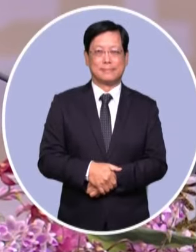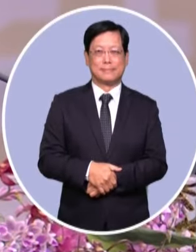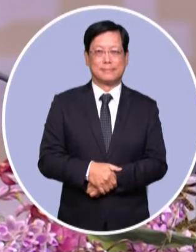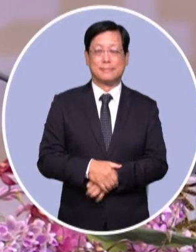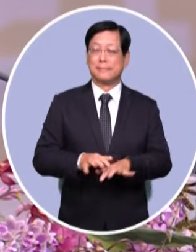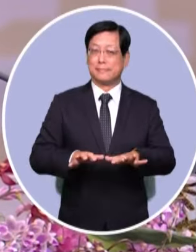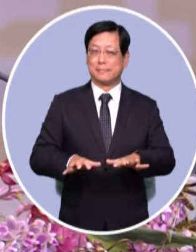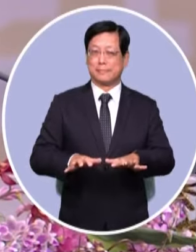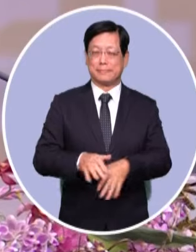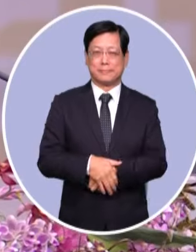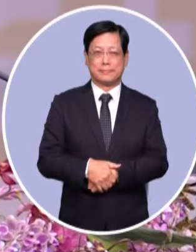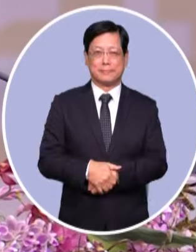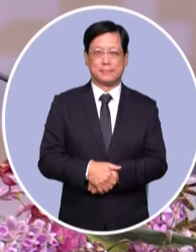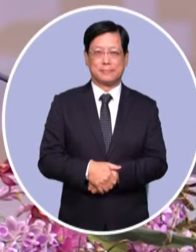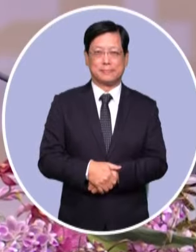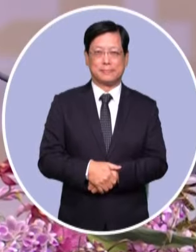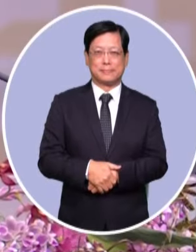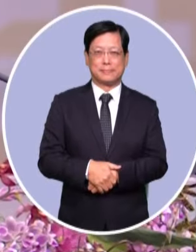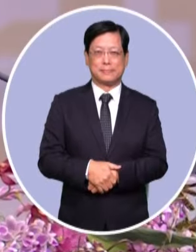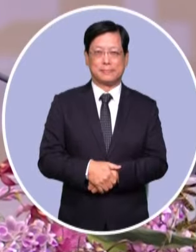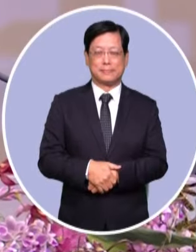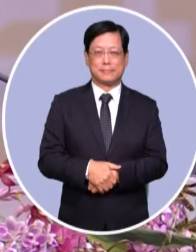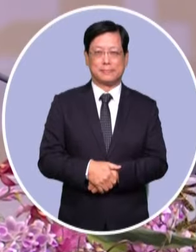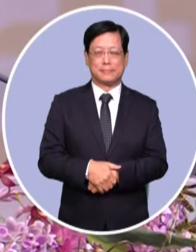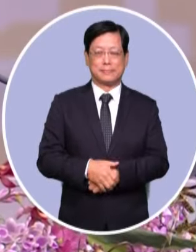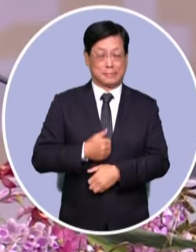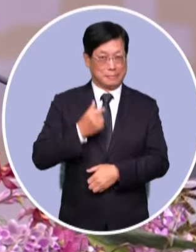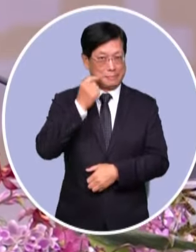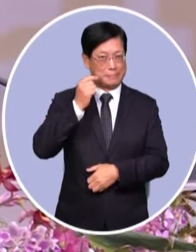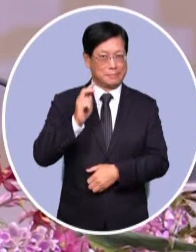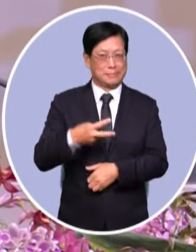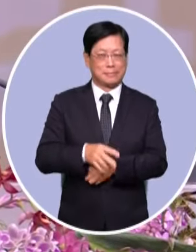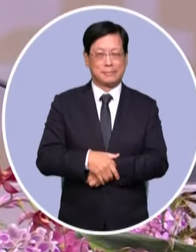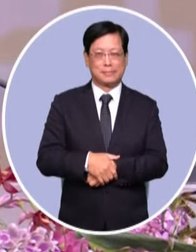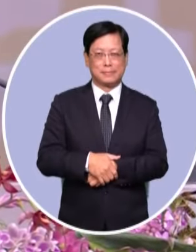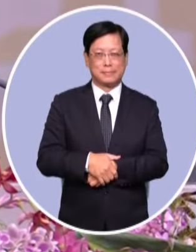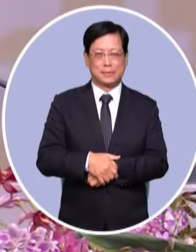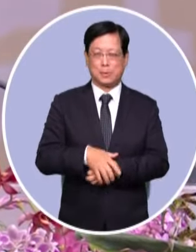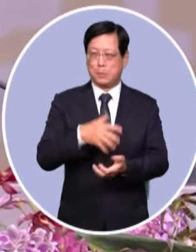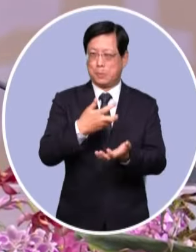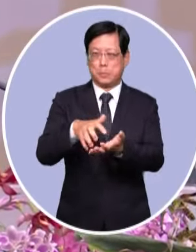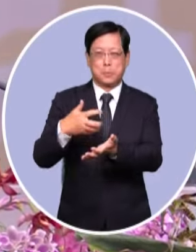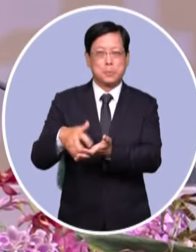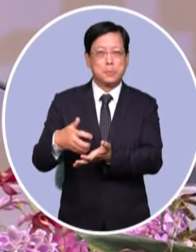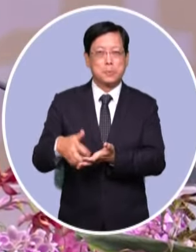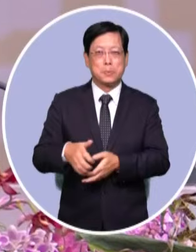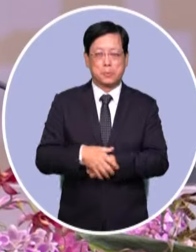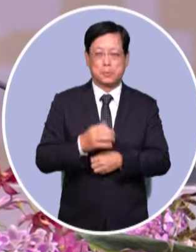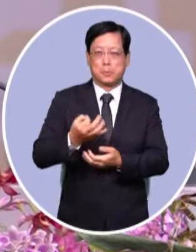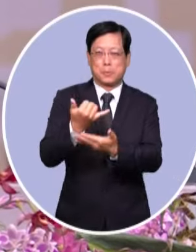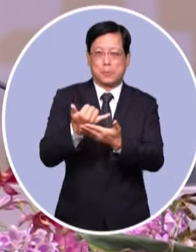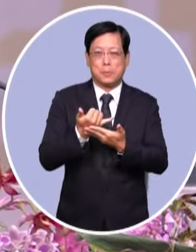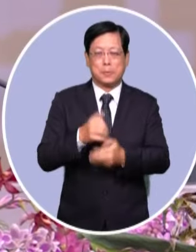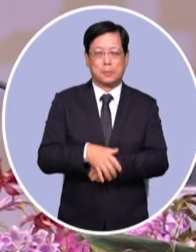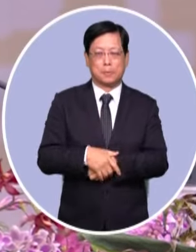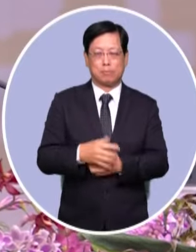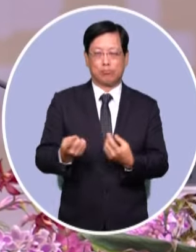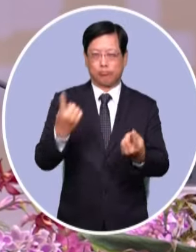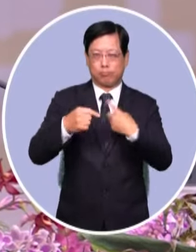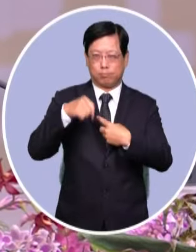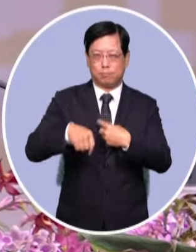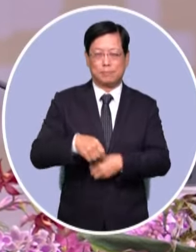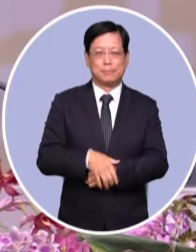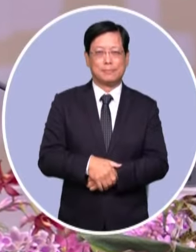今天也非常难得，有非常多贵宾一起参加出